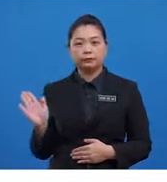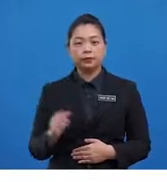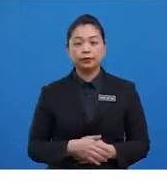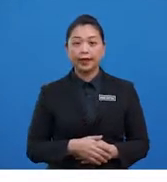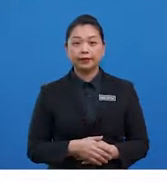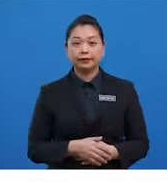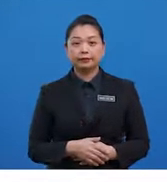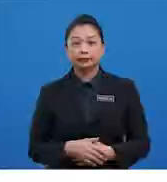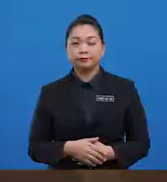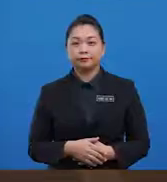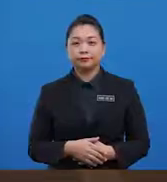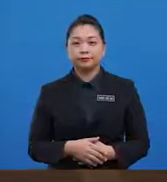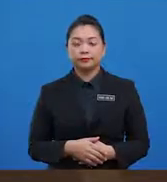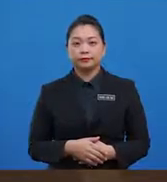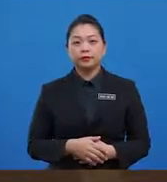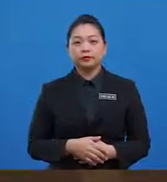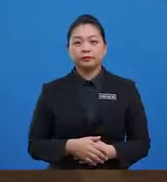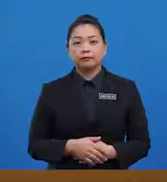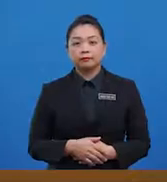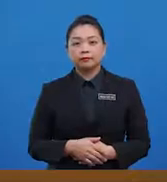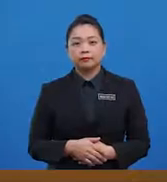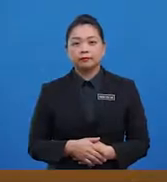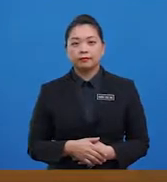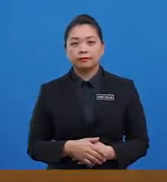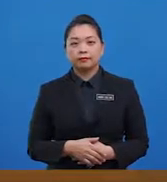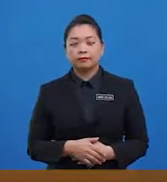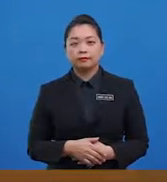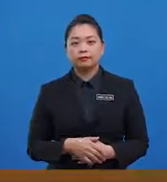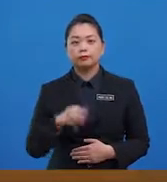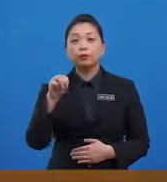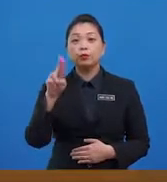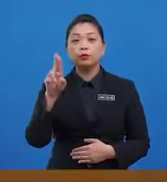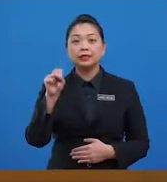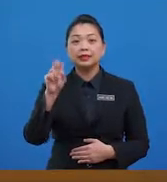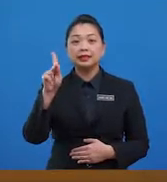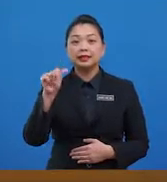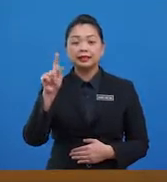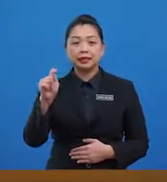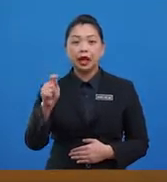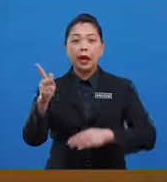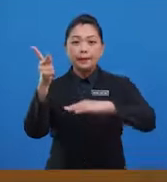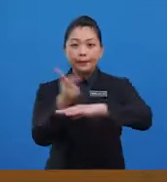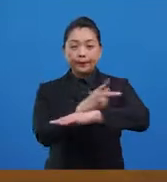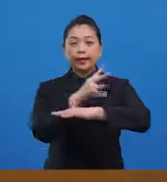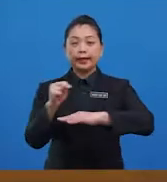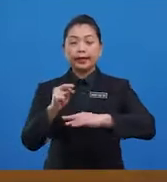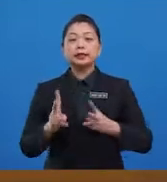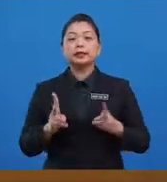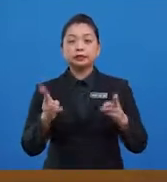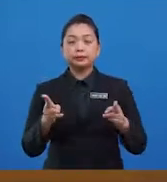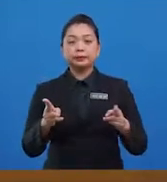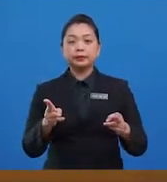Apakah muskat? Murid-murid, muskat ialah pakaian rasmi Seri Paduka